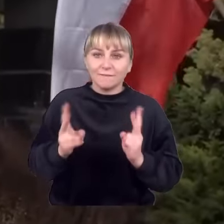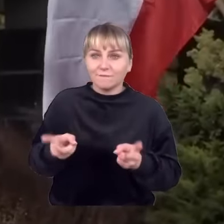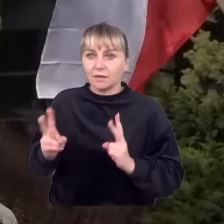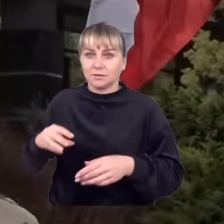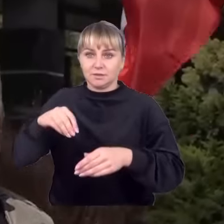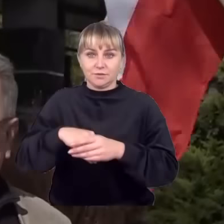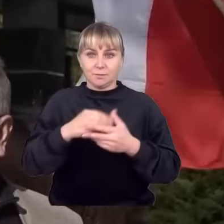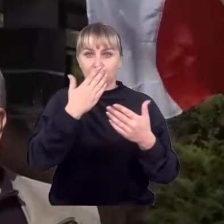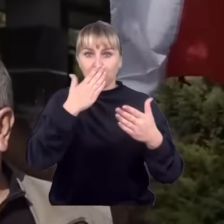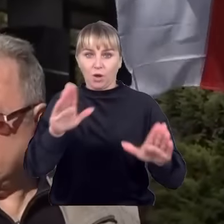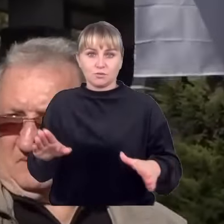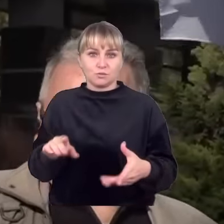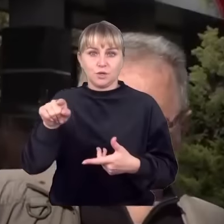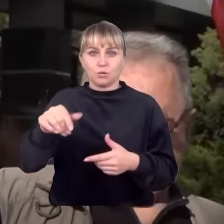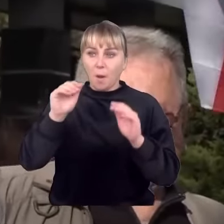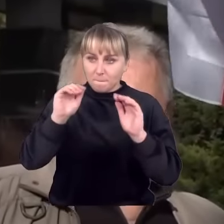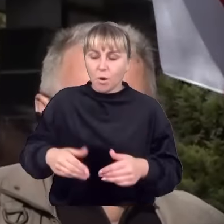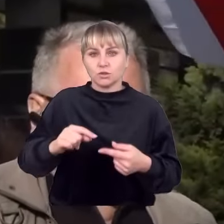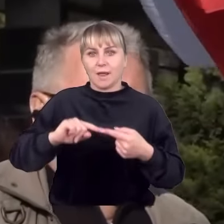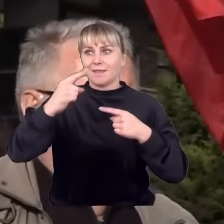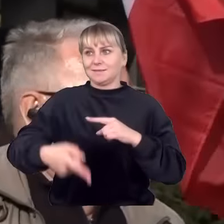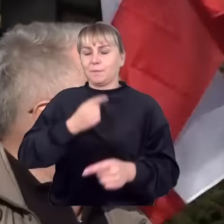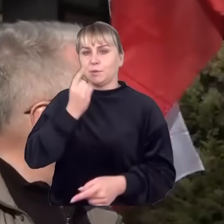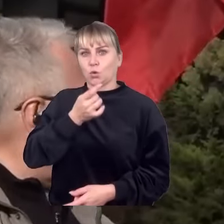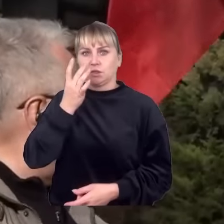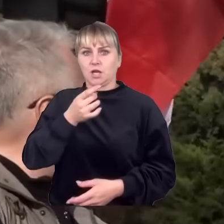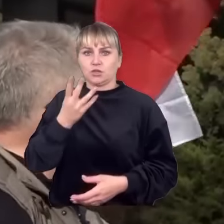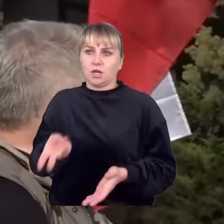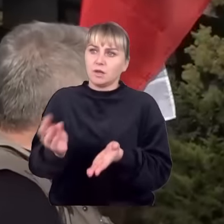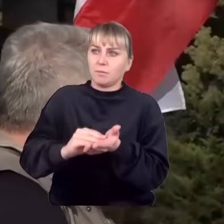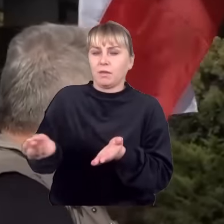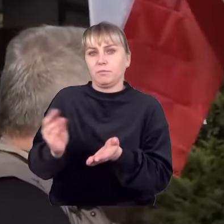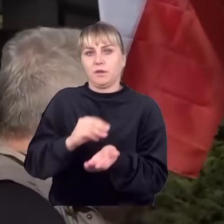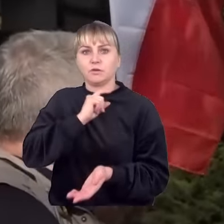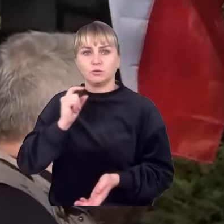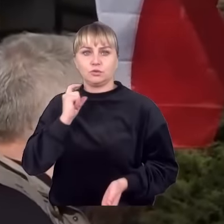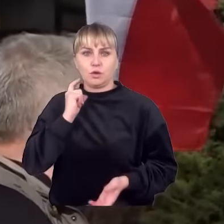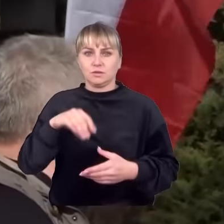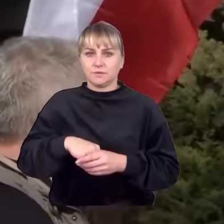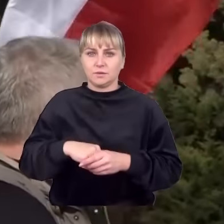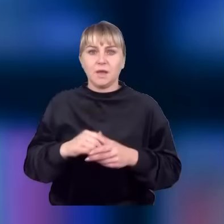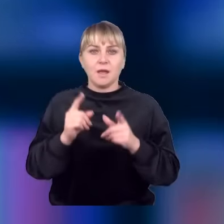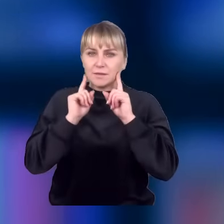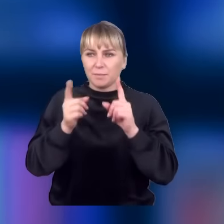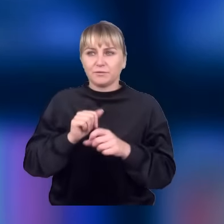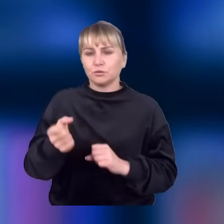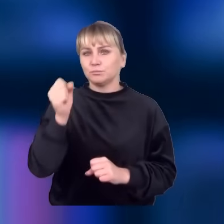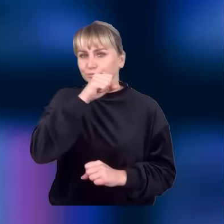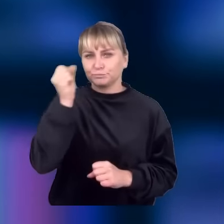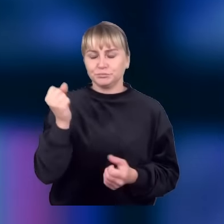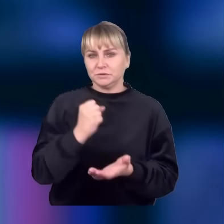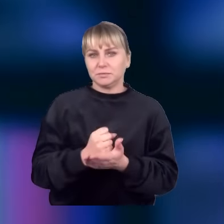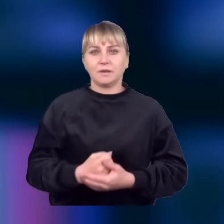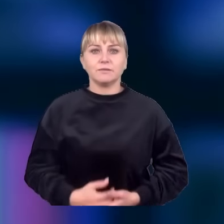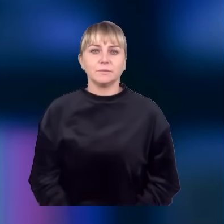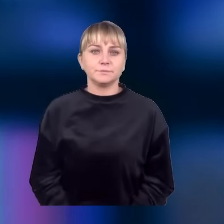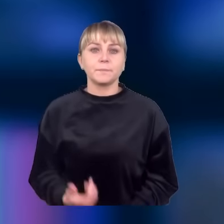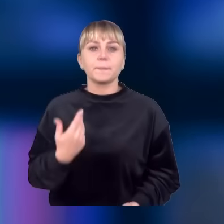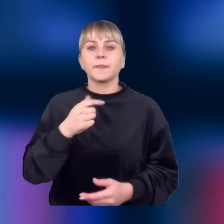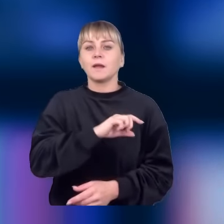tym, że można postawiać kolejne zarzuty księdzu Olszewskiemu. Jest to naprawdę dęta sprawa. Przed